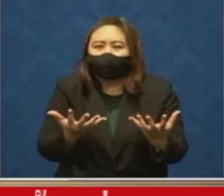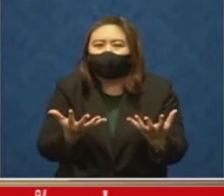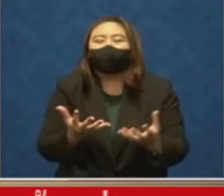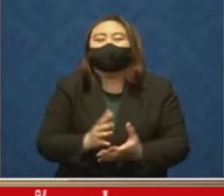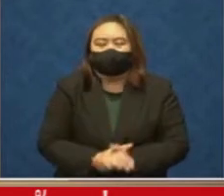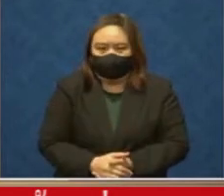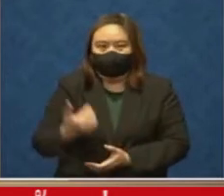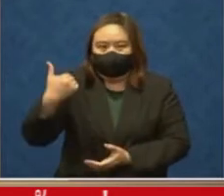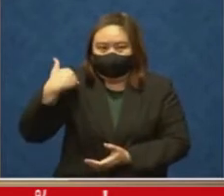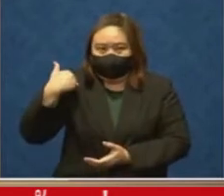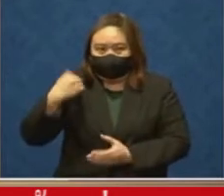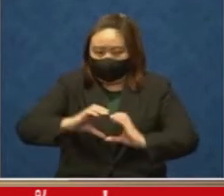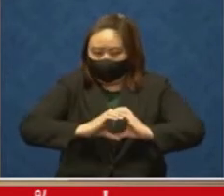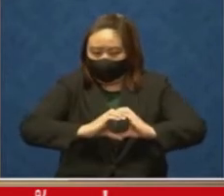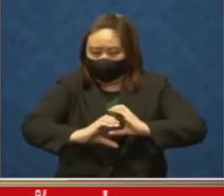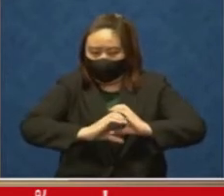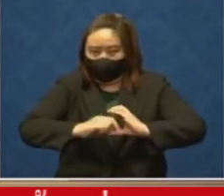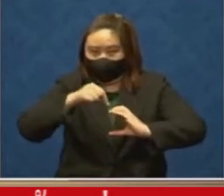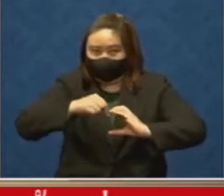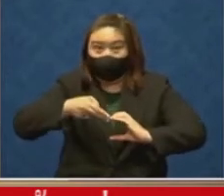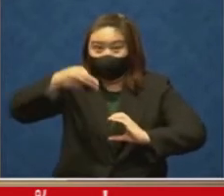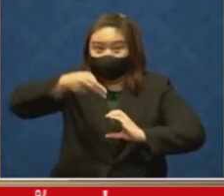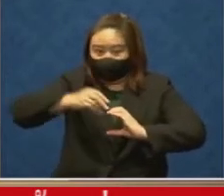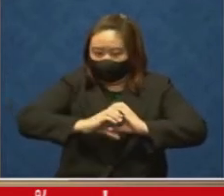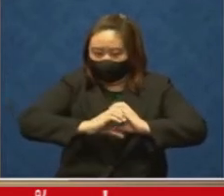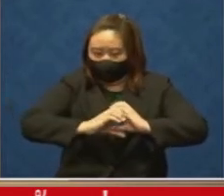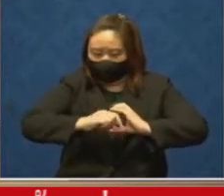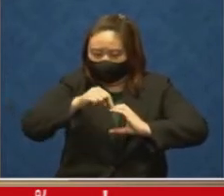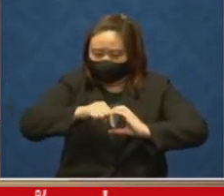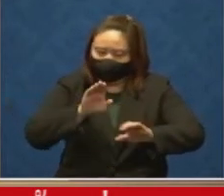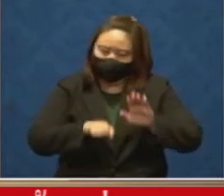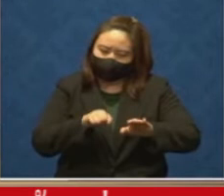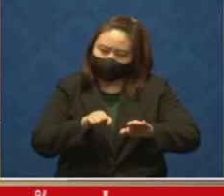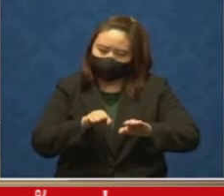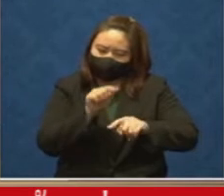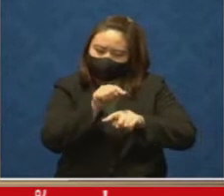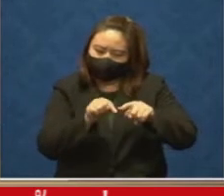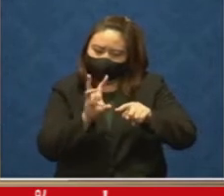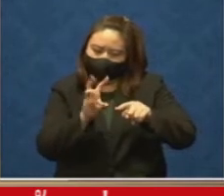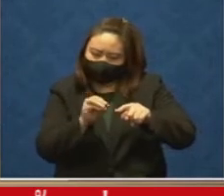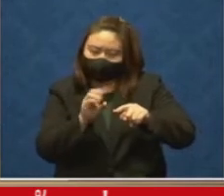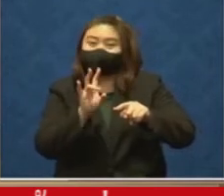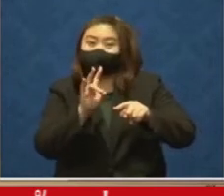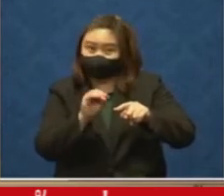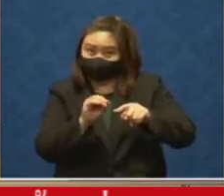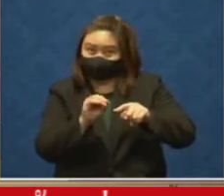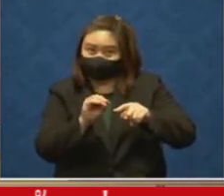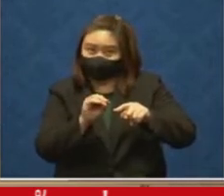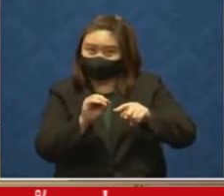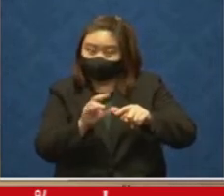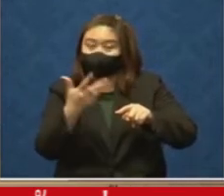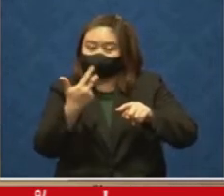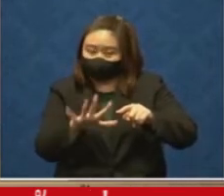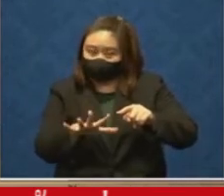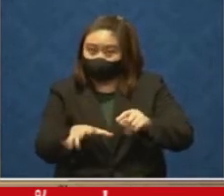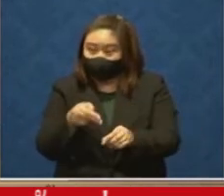ามันมีแ Totalมันทั้นหนึงเนี่ยครั เขาจะใส่ไ้ 87%เสร็แล้ว